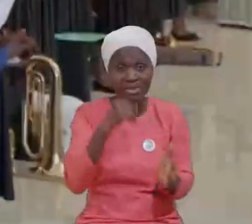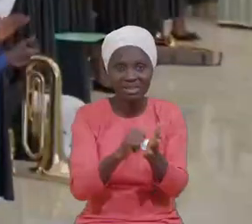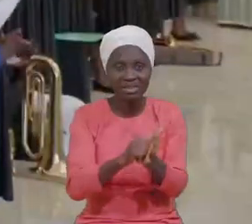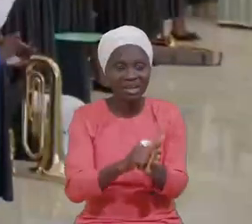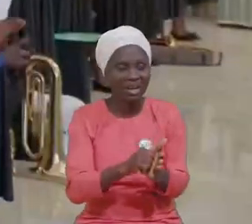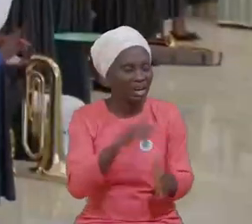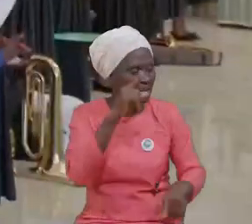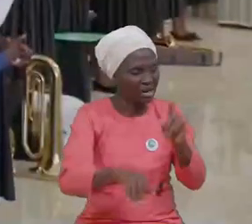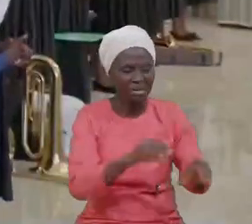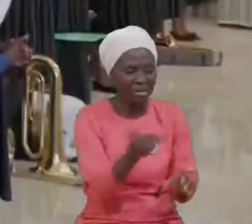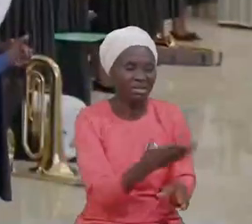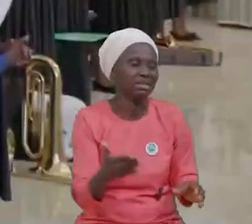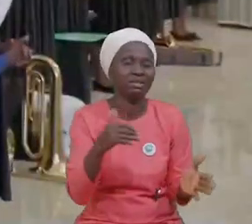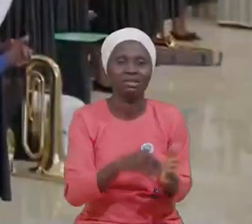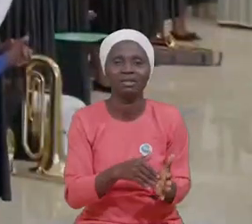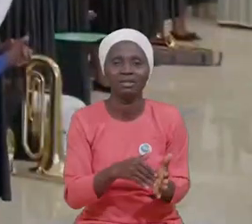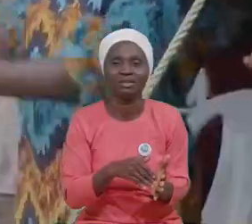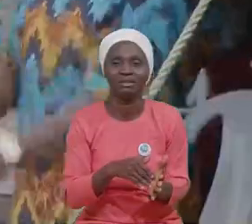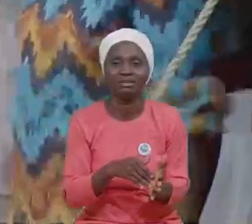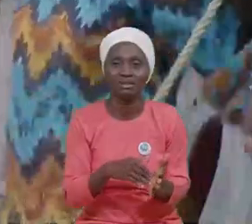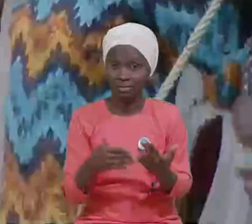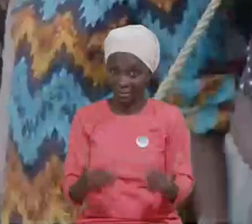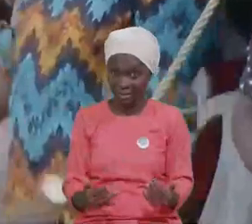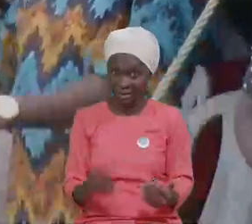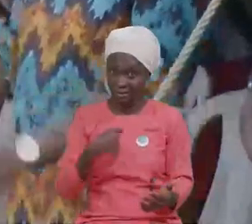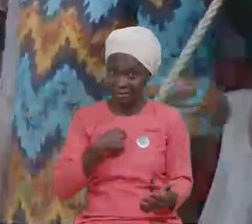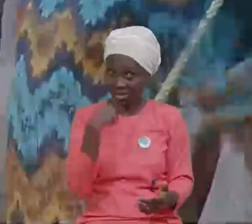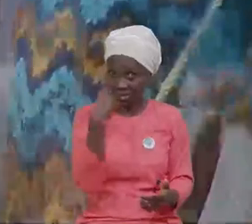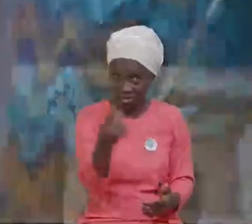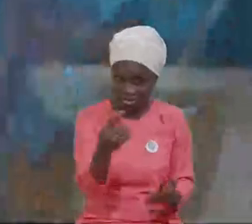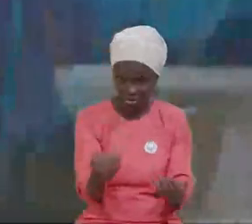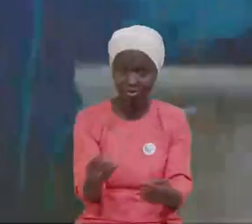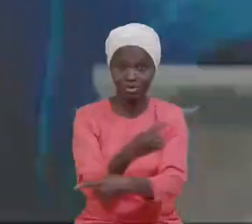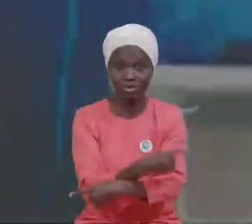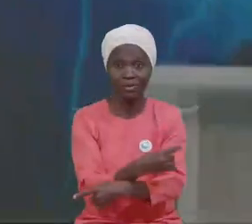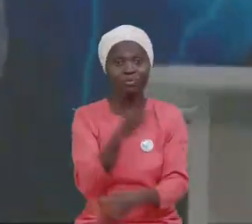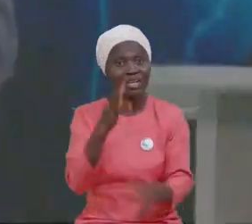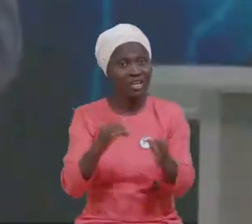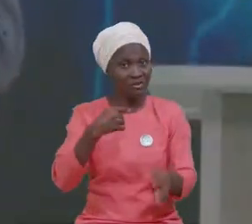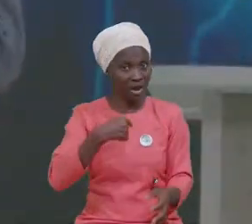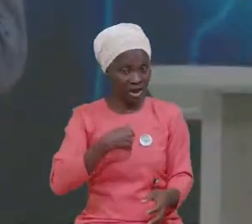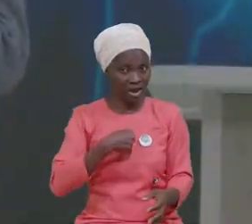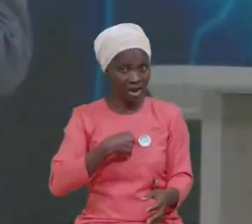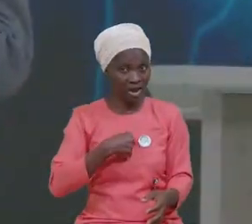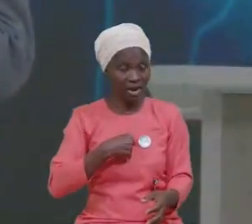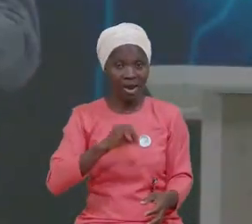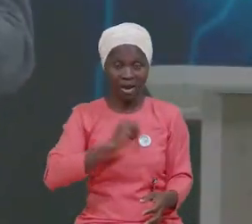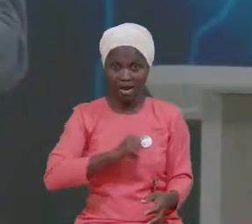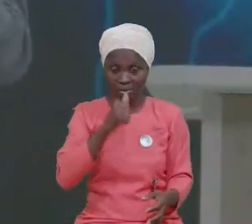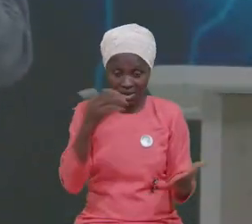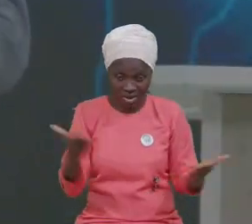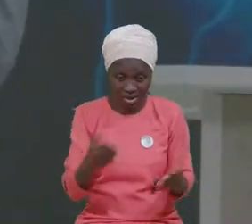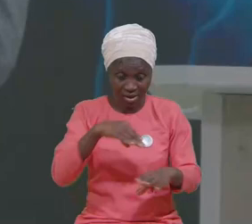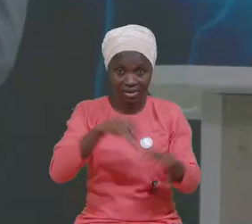Celui qu'on a dit qu'il ne pouvait plus rien faire là. Et je vous dis aujourd'hui, si je suis là où je suis